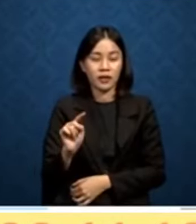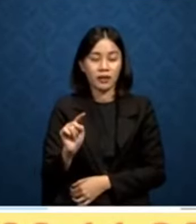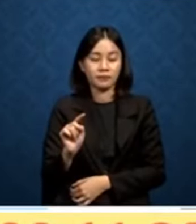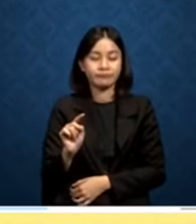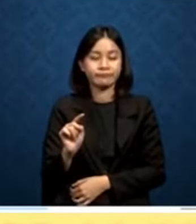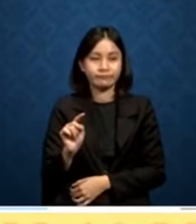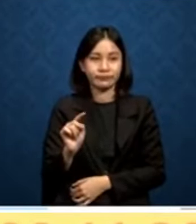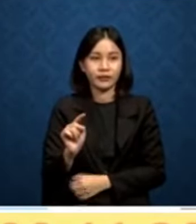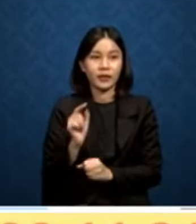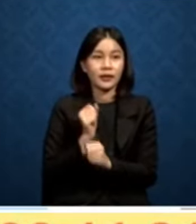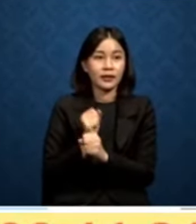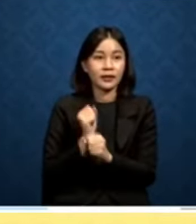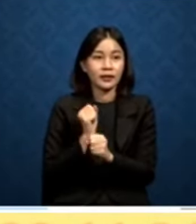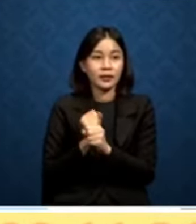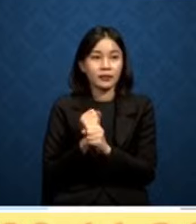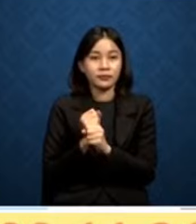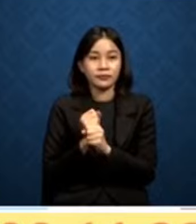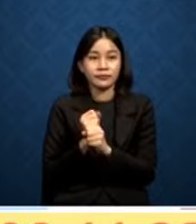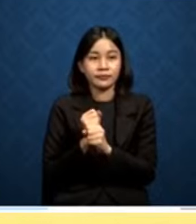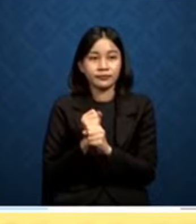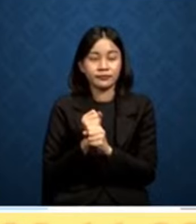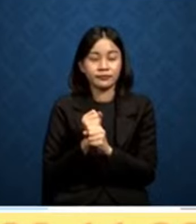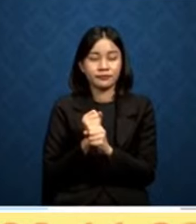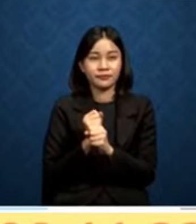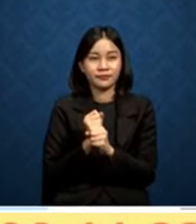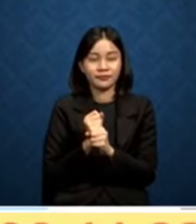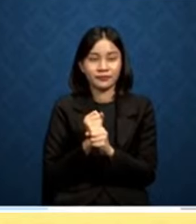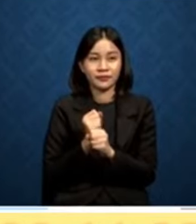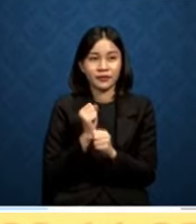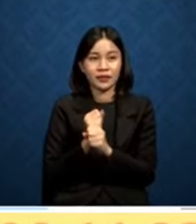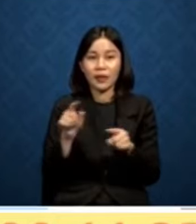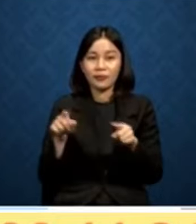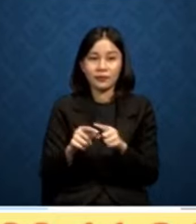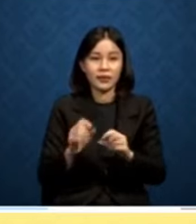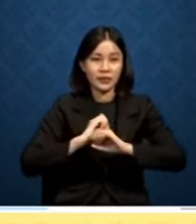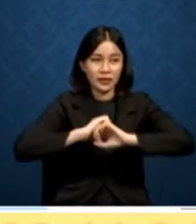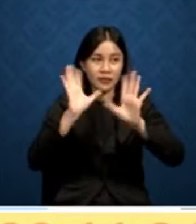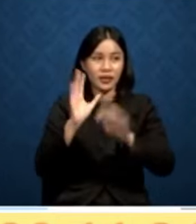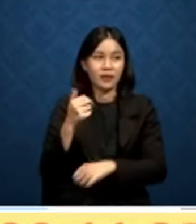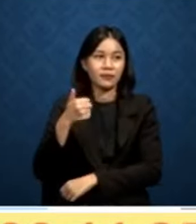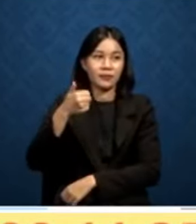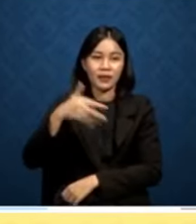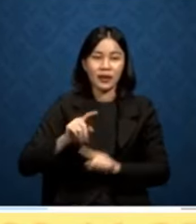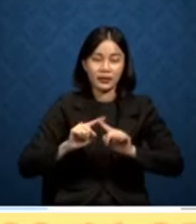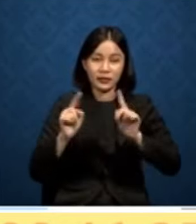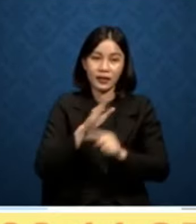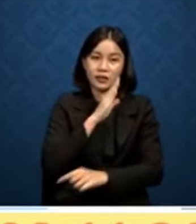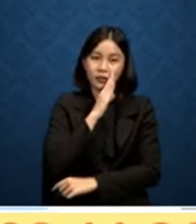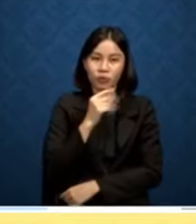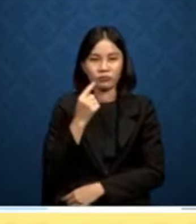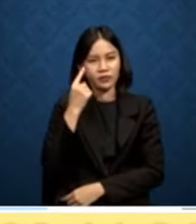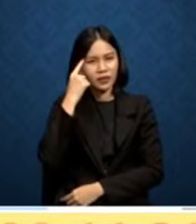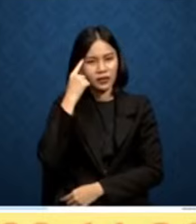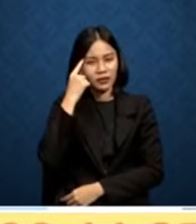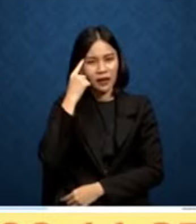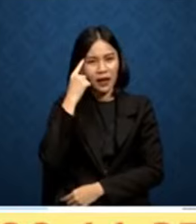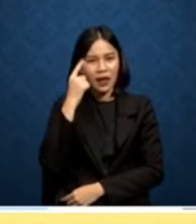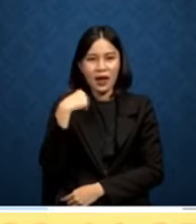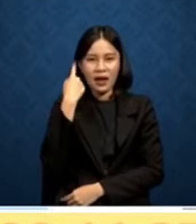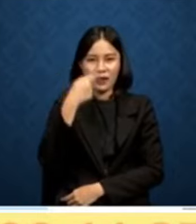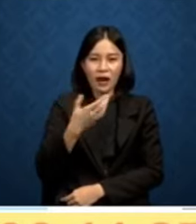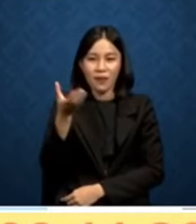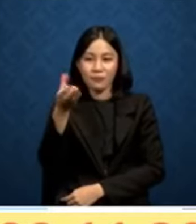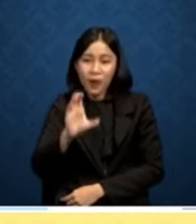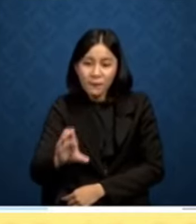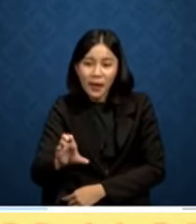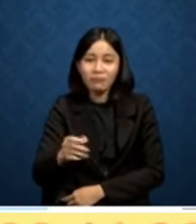ไปทำการอย่างเป็ออฟิเชียลได้นะครับแต่ถ้าเผื่อเราเหนวามีคนอวดรวยเนี่ยก